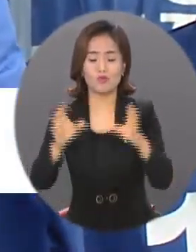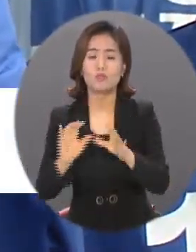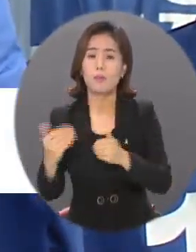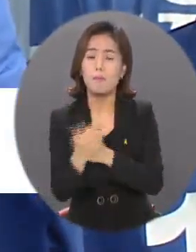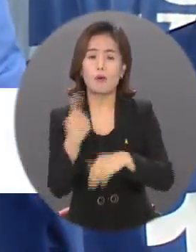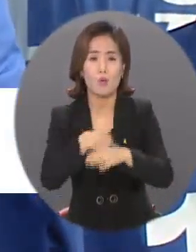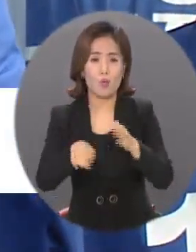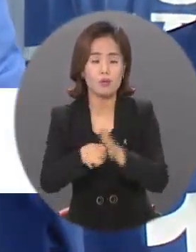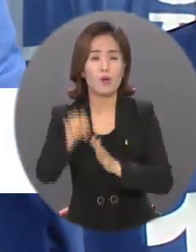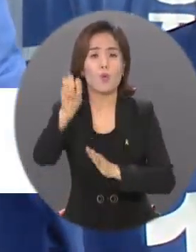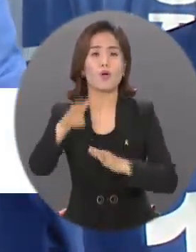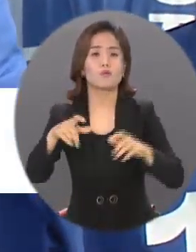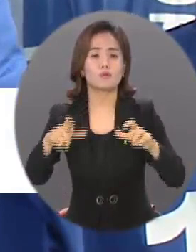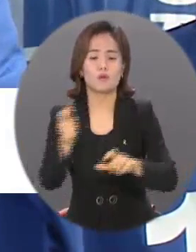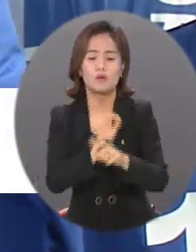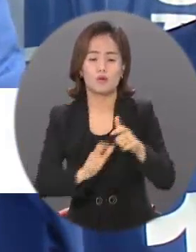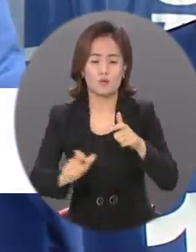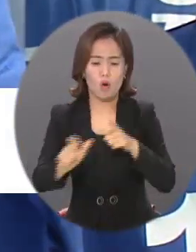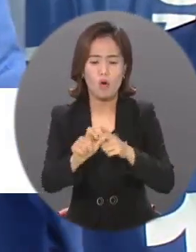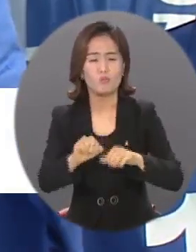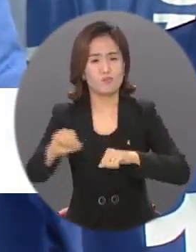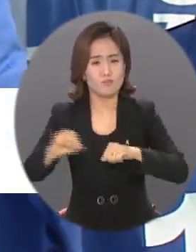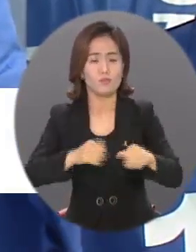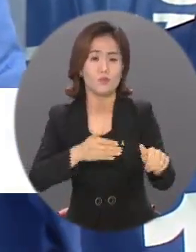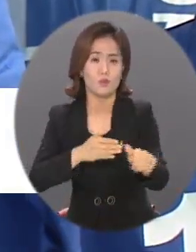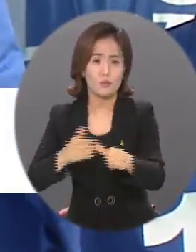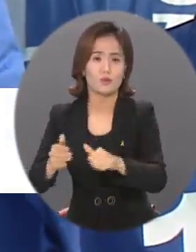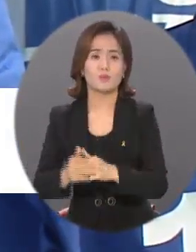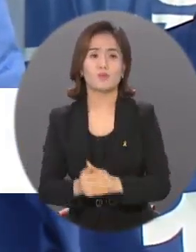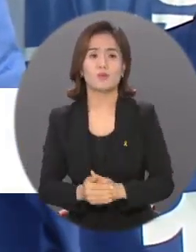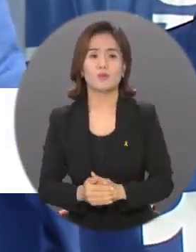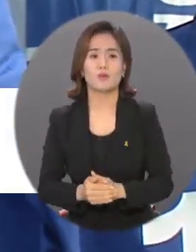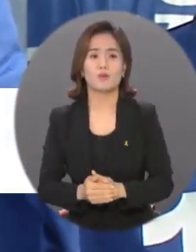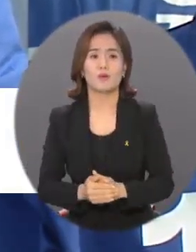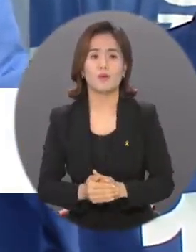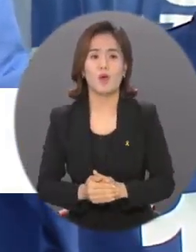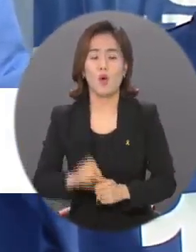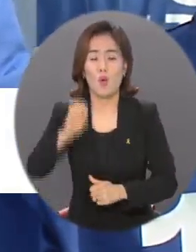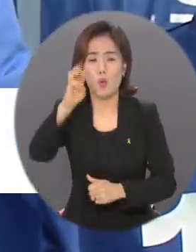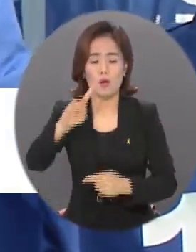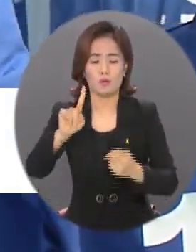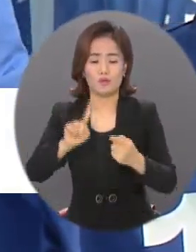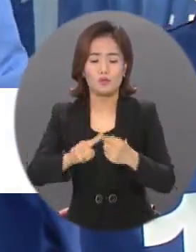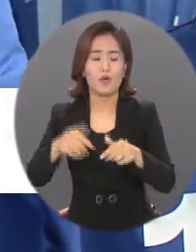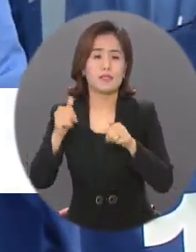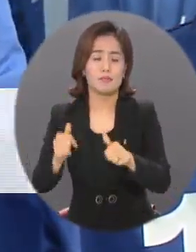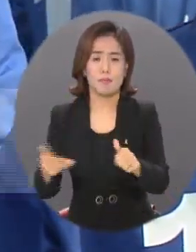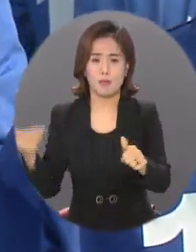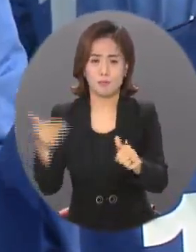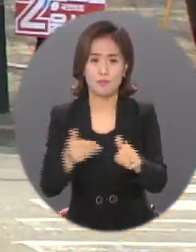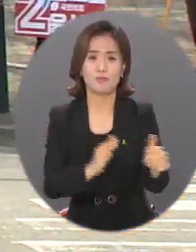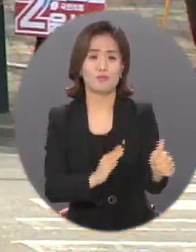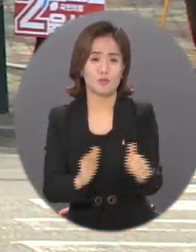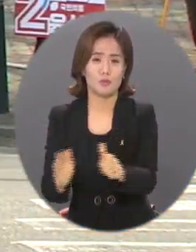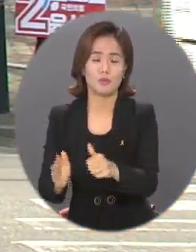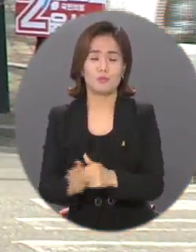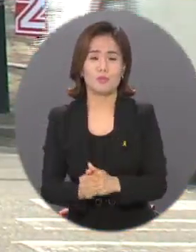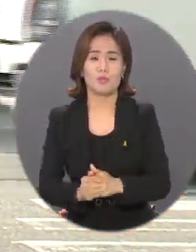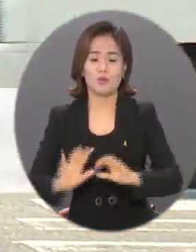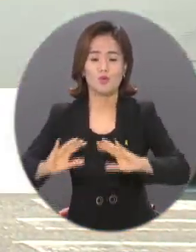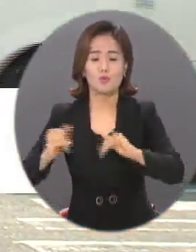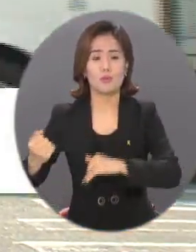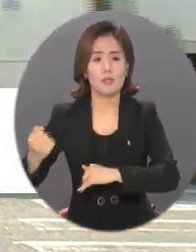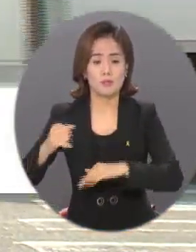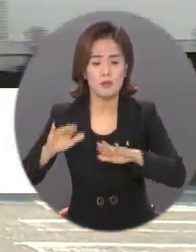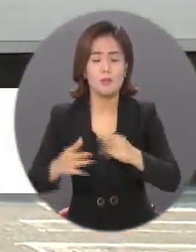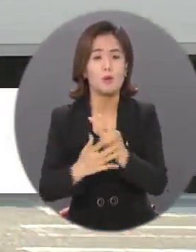위해 광주가 나서 주십시오. 비열한 야합, 광주가 심판해 주십시오.